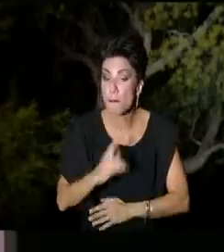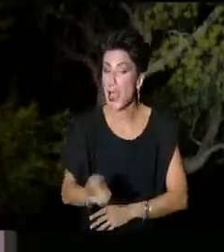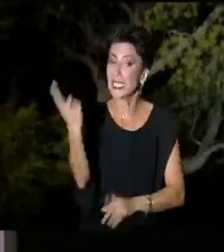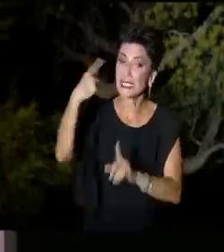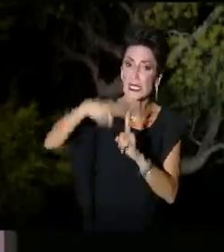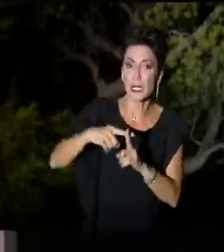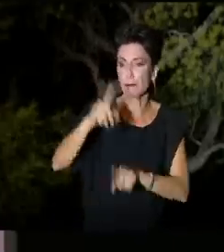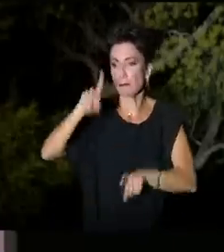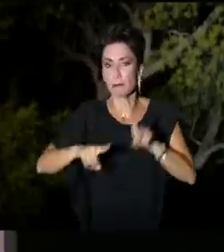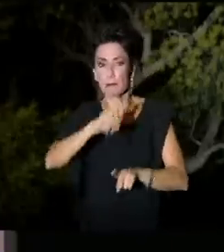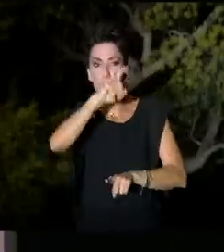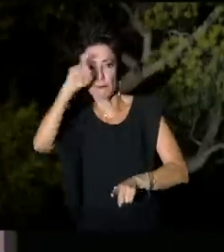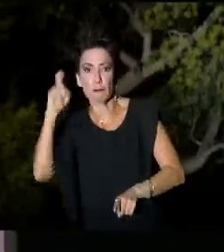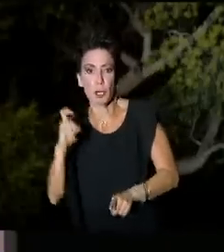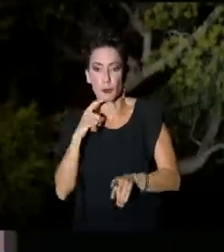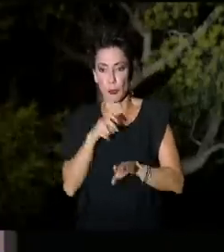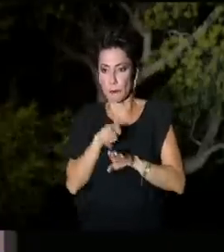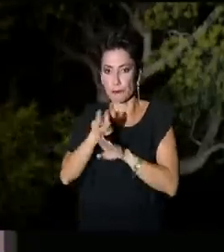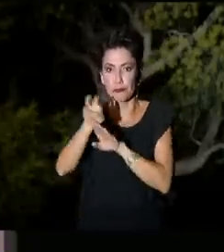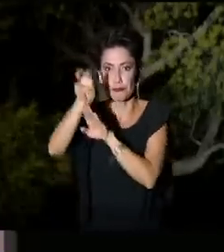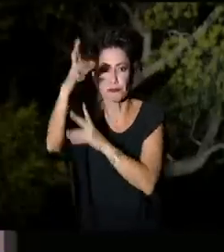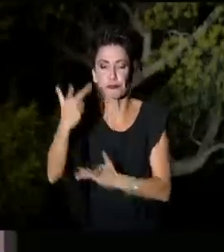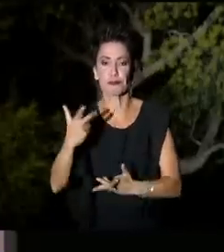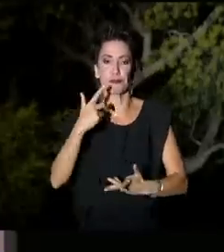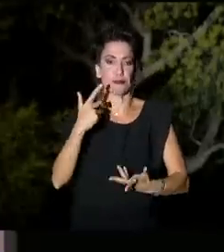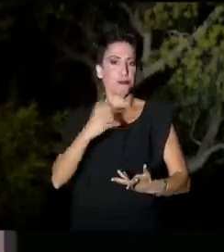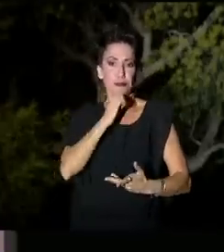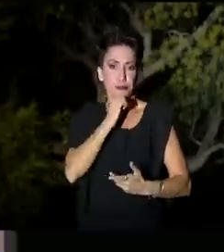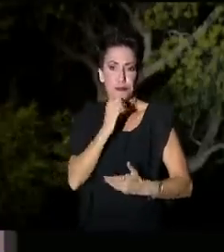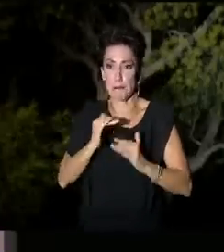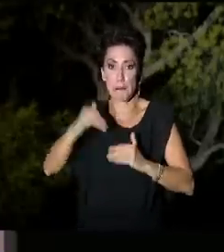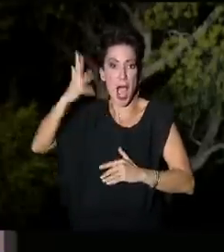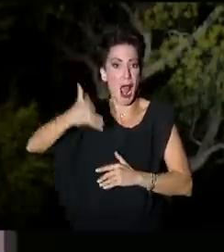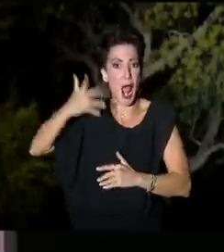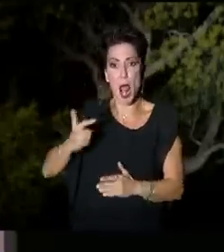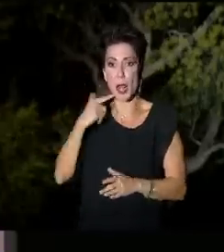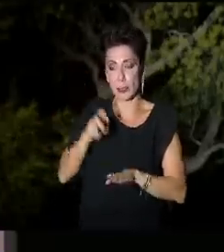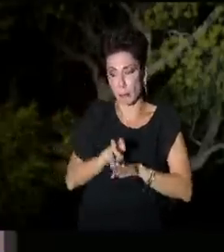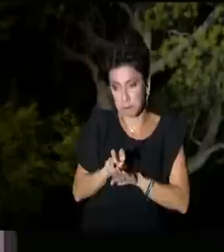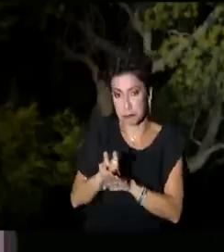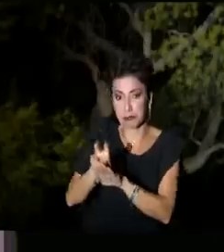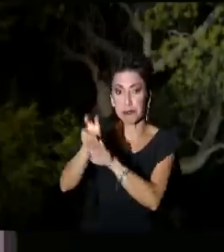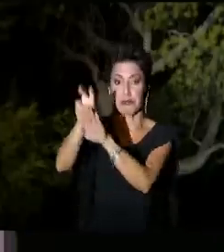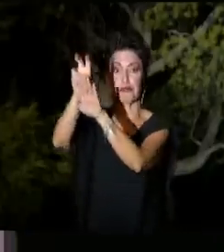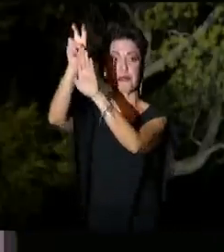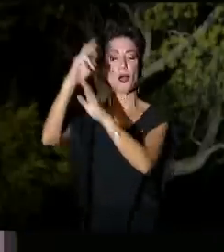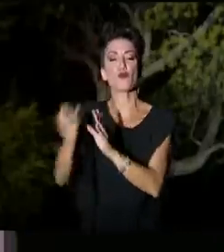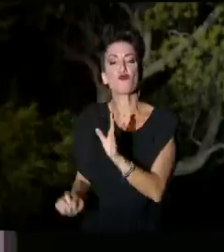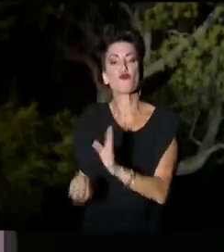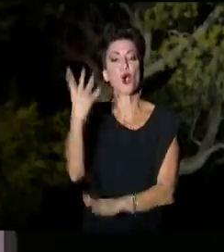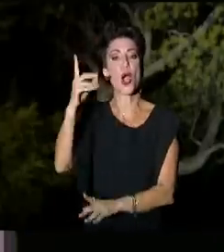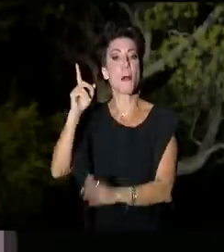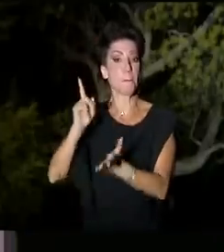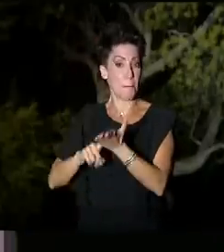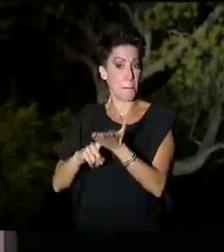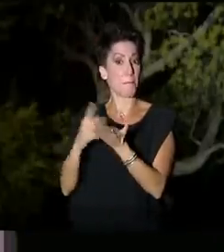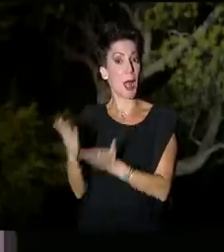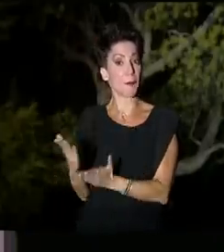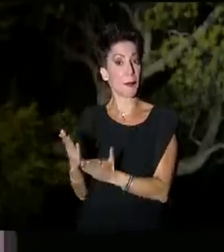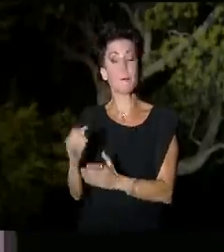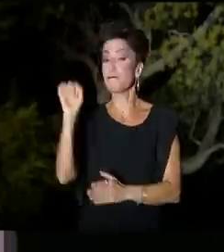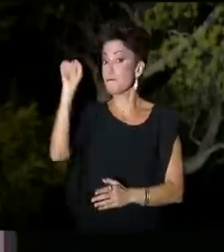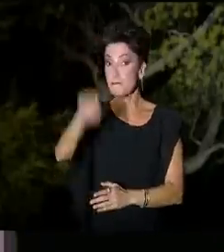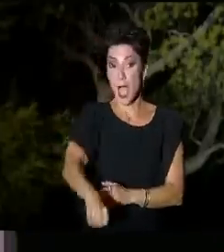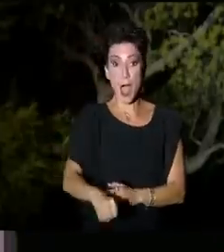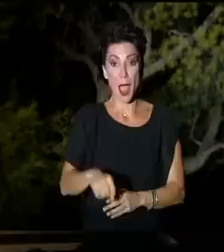έχουν δυσκολίες στην προσέγγιση της Ακρόπολης και των μνημείων της. Εν μέσω της πανδημίας, είναι πολύ σημαντικό η Αθήνα να